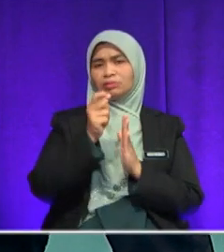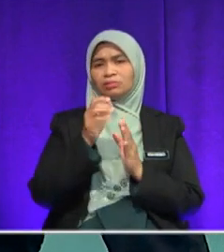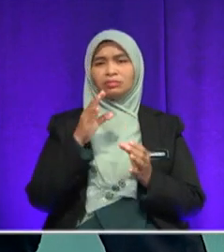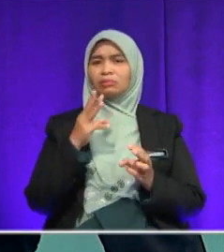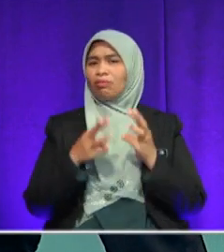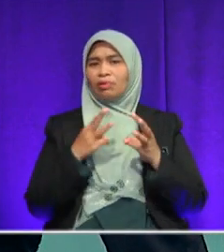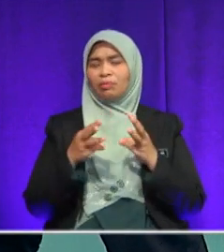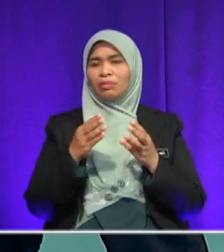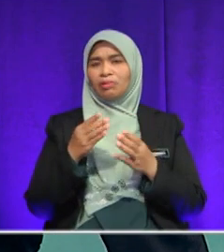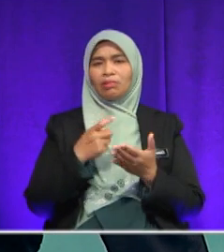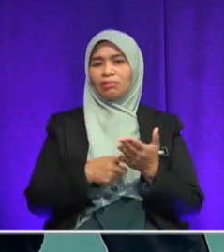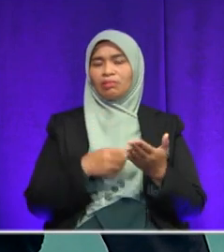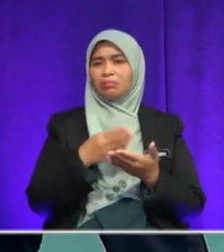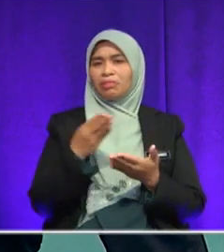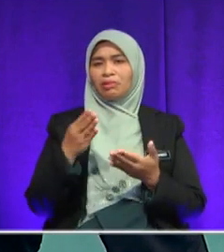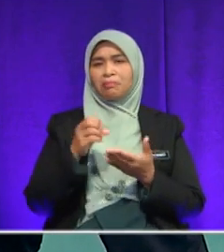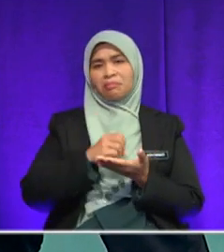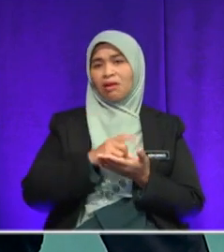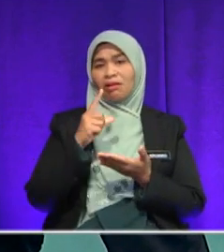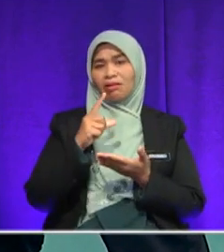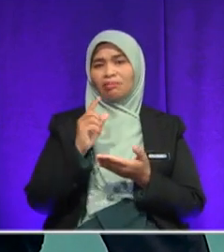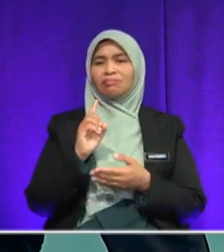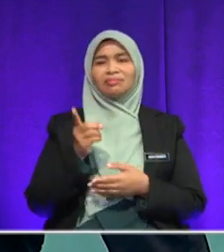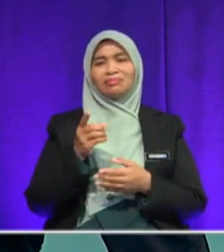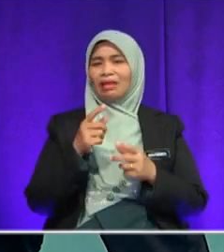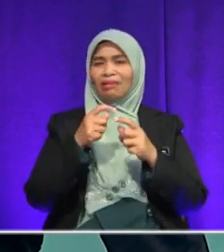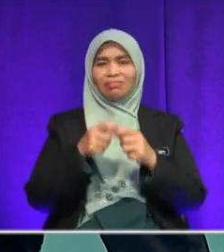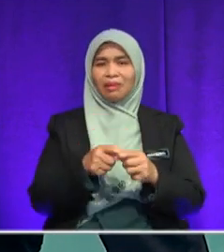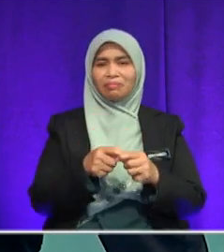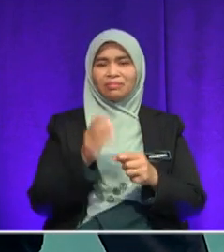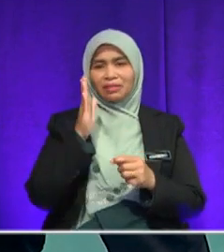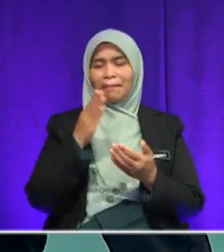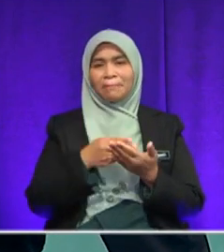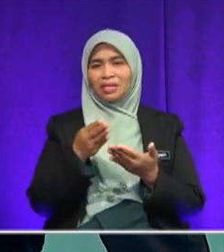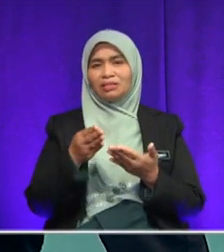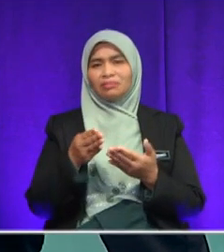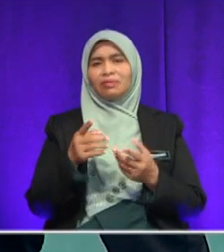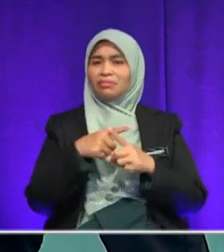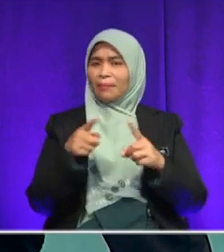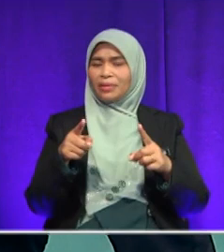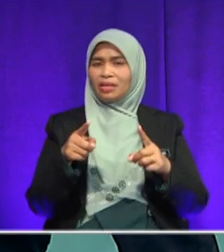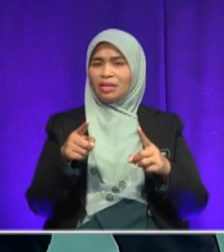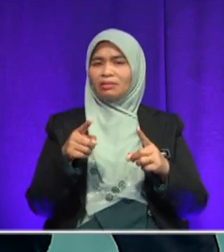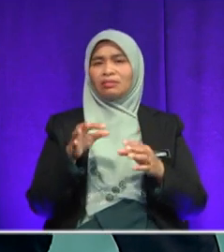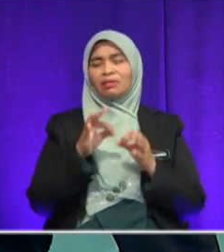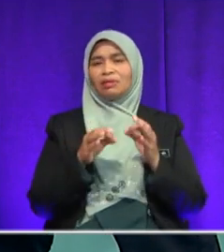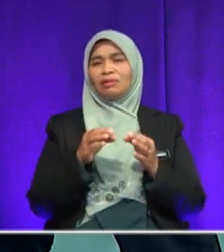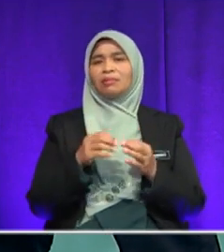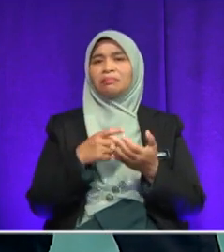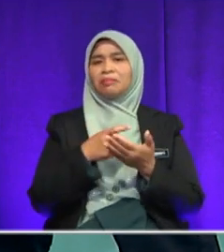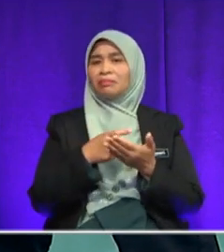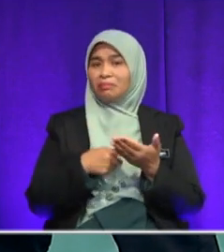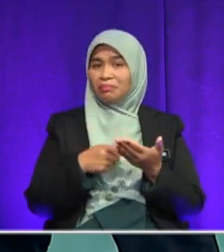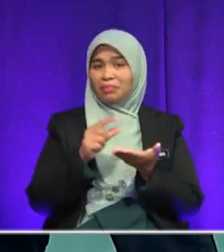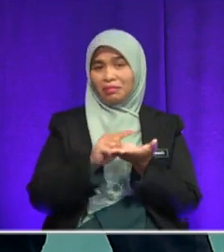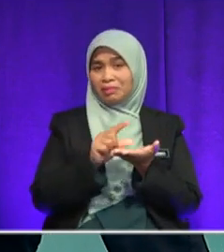barang mahal, dia masih lagi akan beli barang tersebut. Tetapi kalau dia dah pendapatan banyak macam mana sekalipun, kalau dah